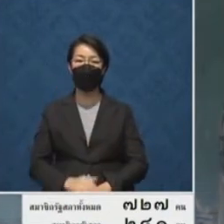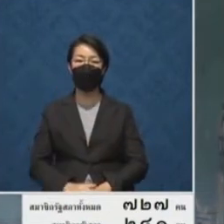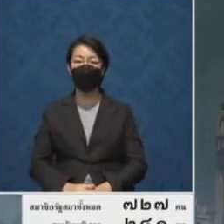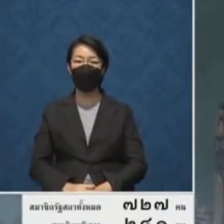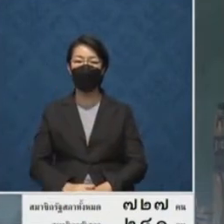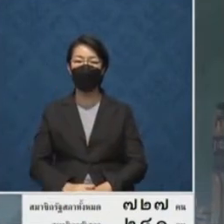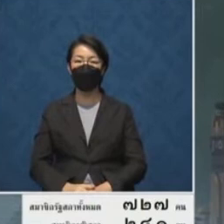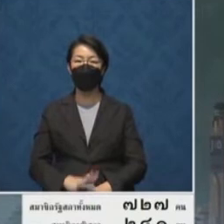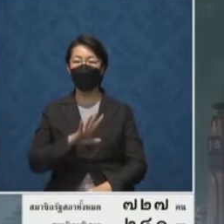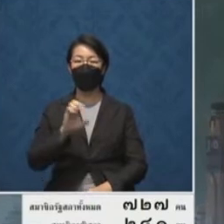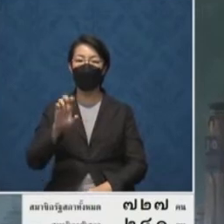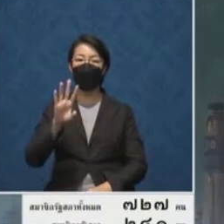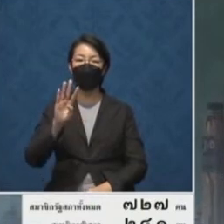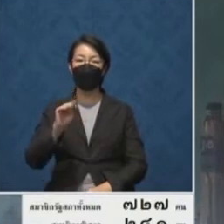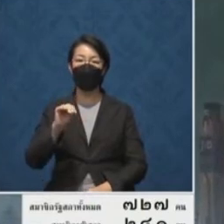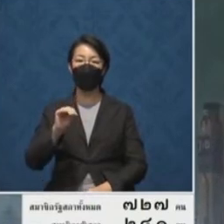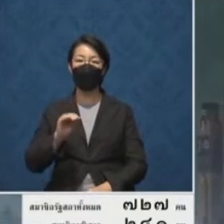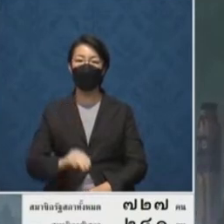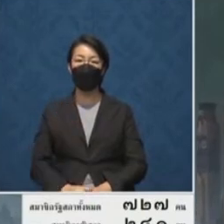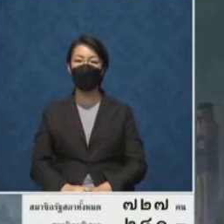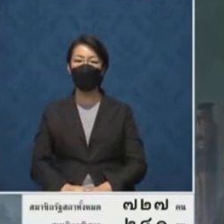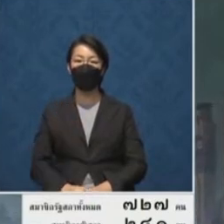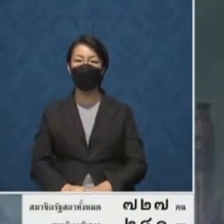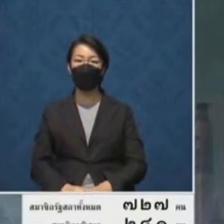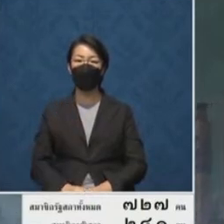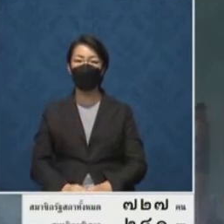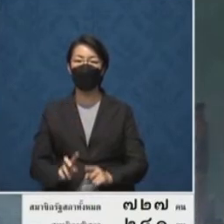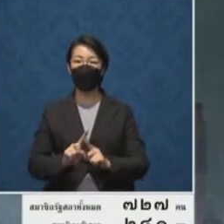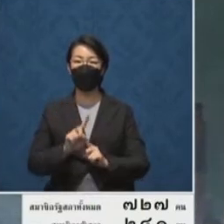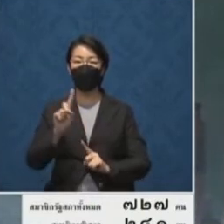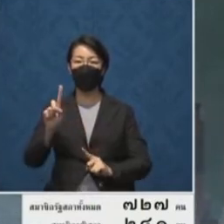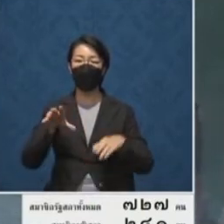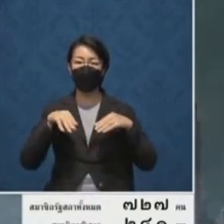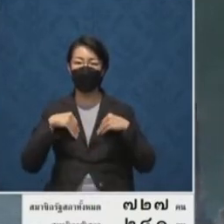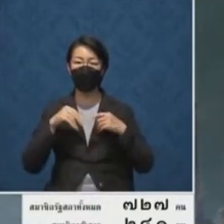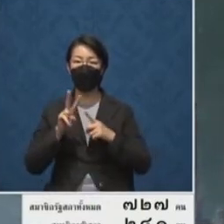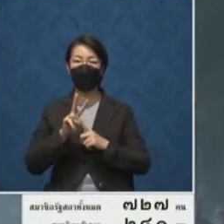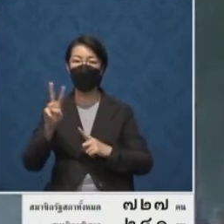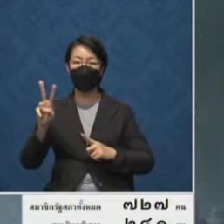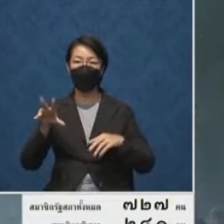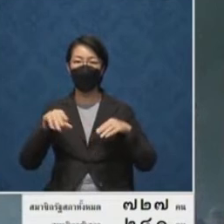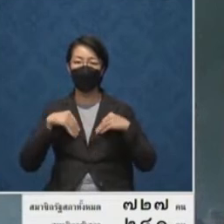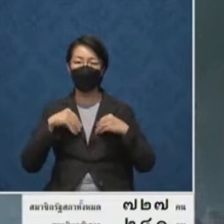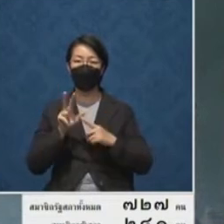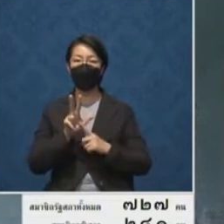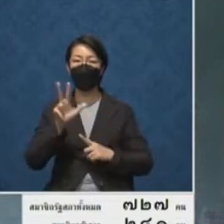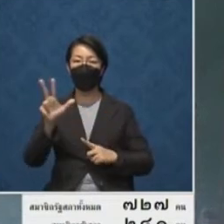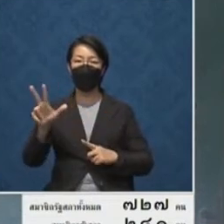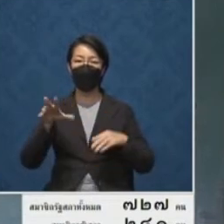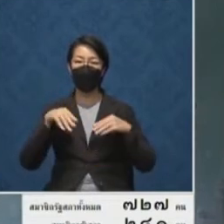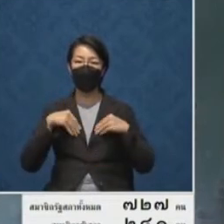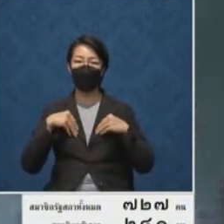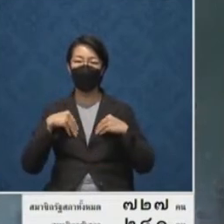ออกเสียง 540นายสมเกียรติชัยวิสุทธิกุล 1รับหลักการ2รับหลัก